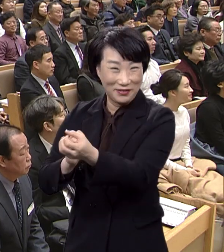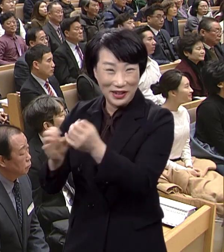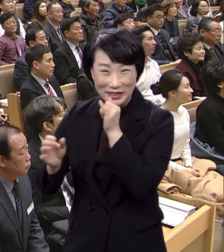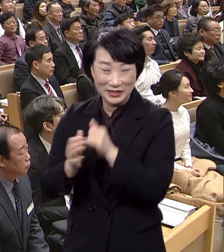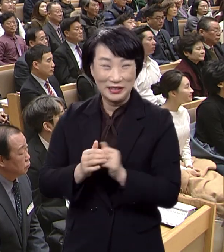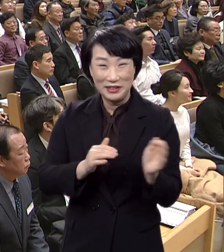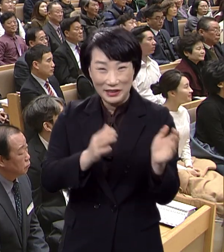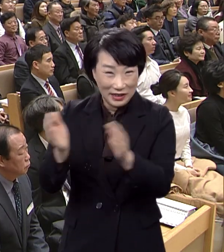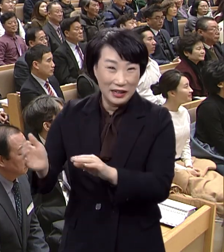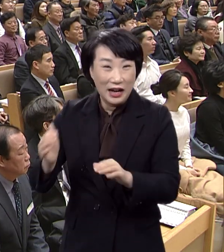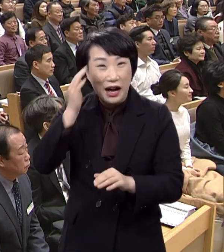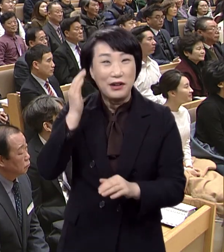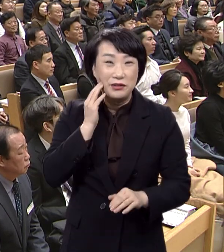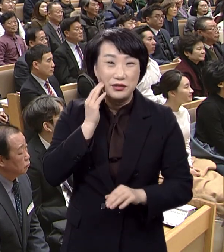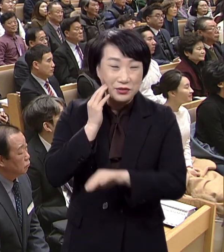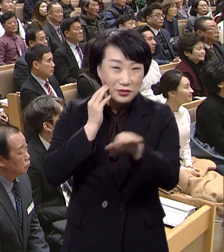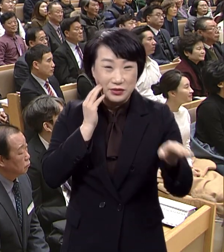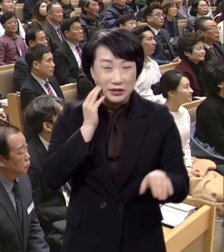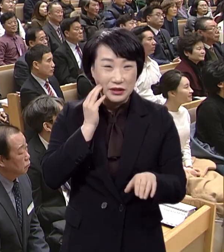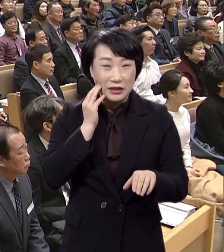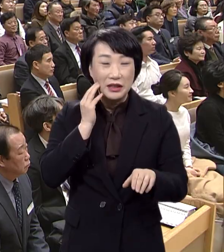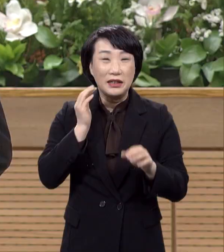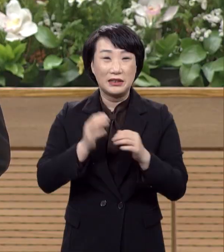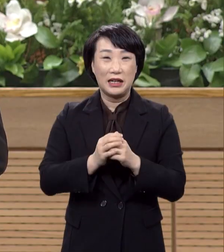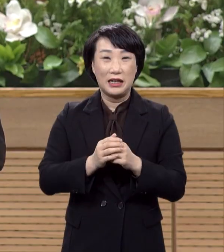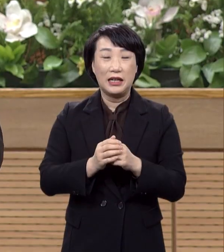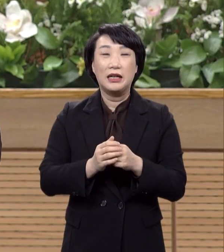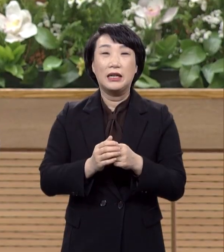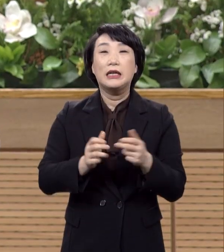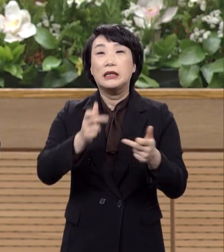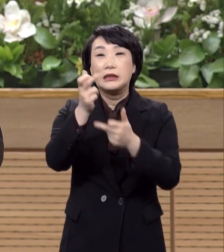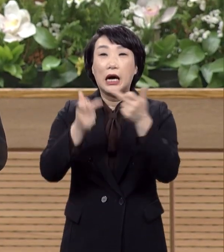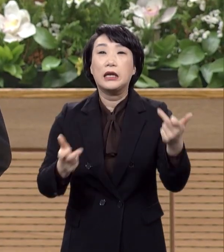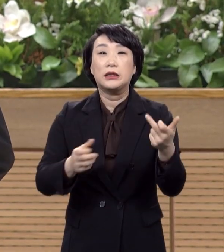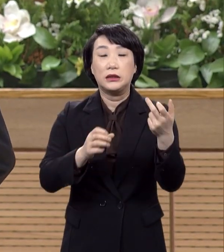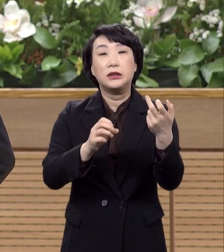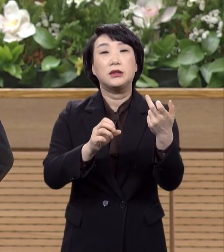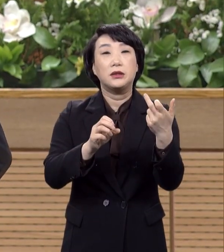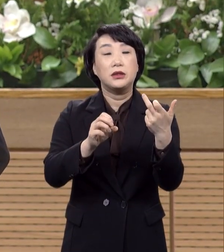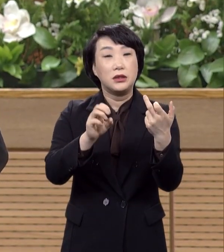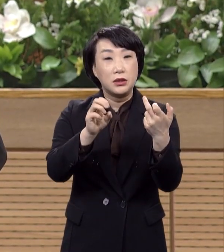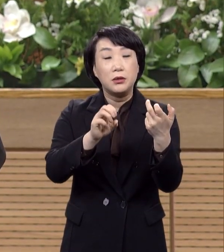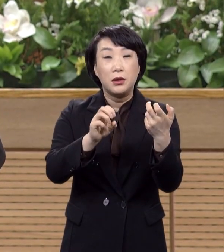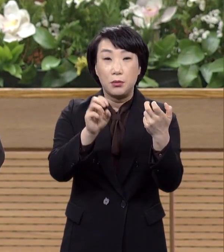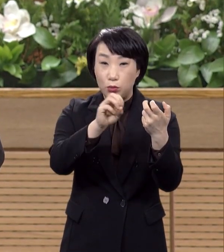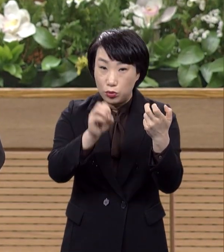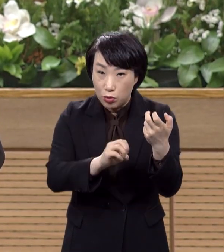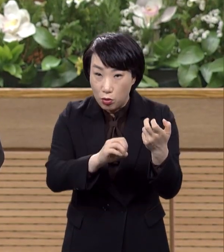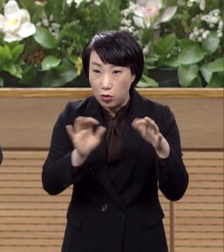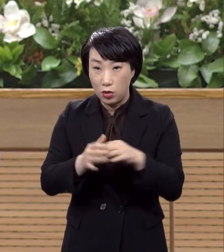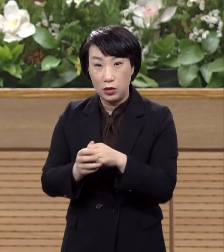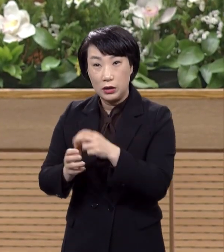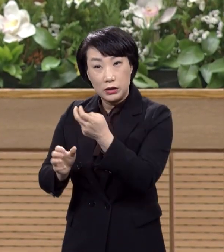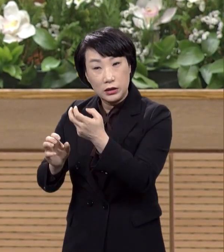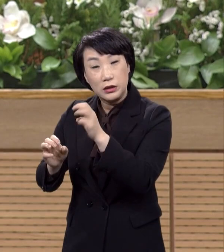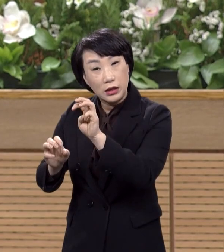국토가 70%가 산인데 30%만 농토가 돼